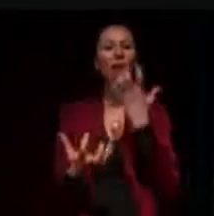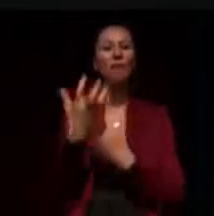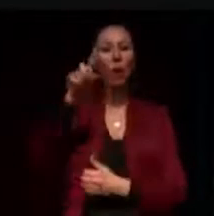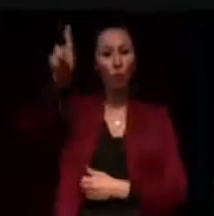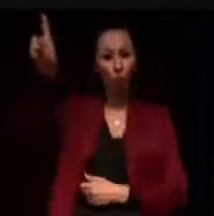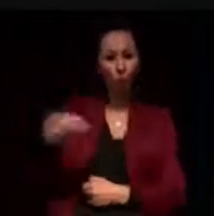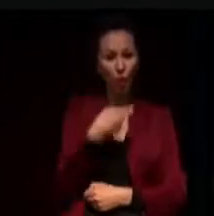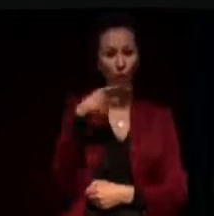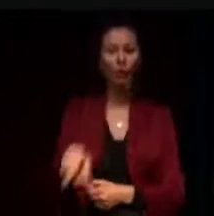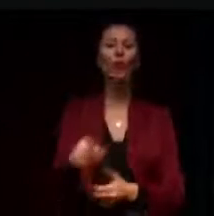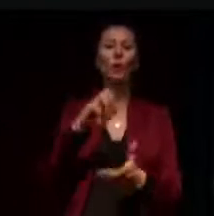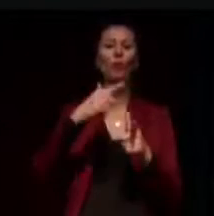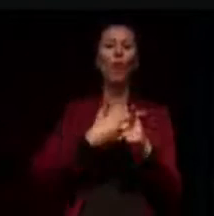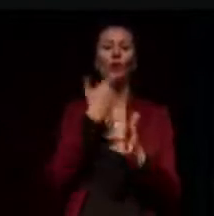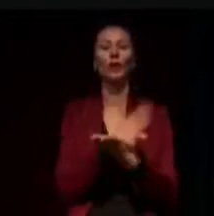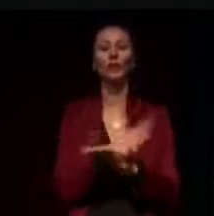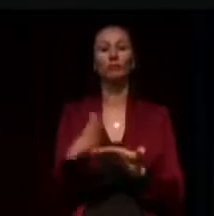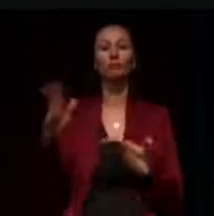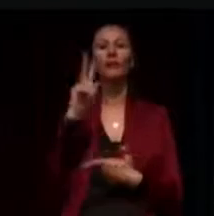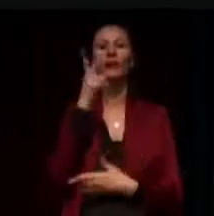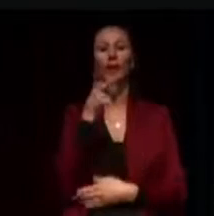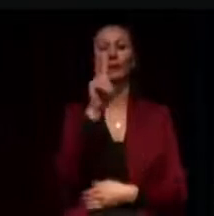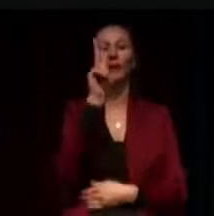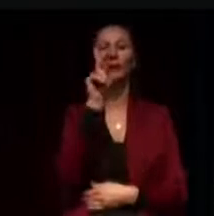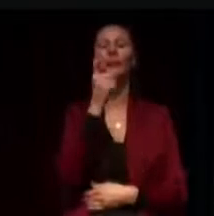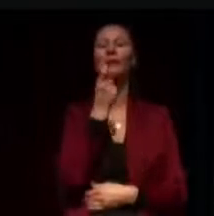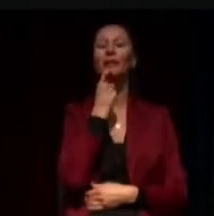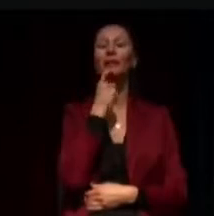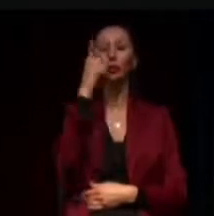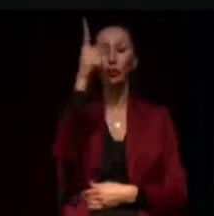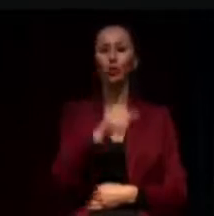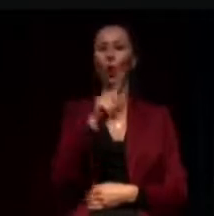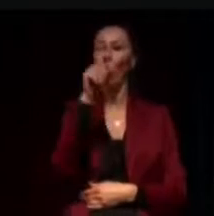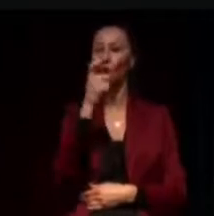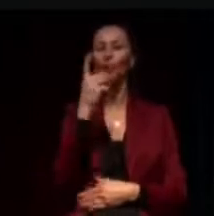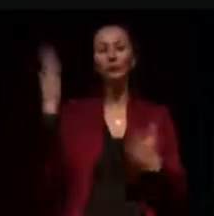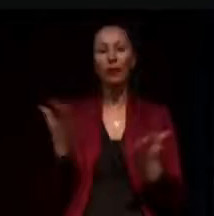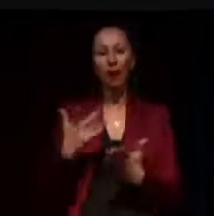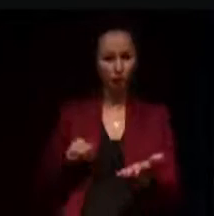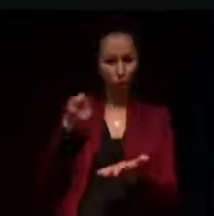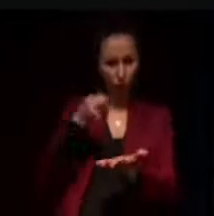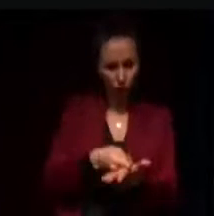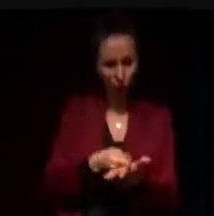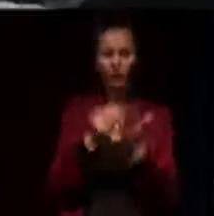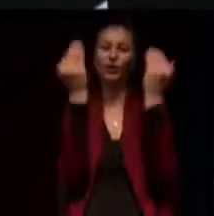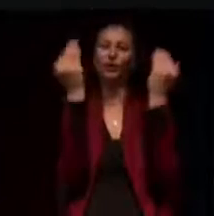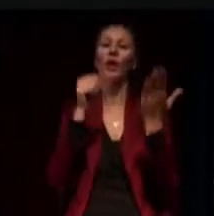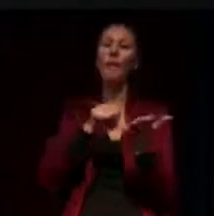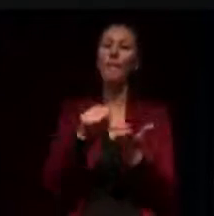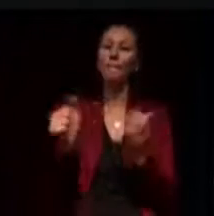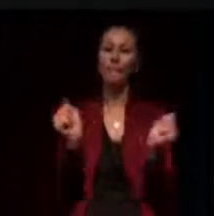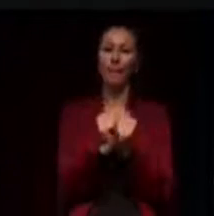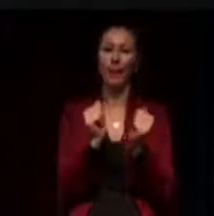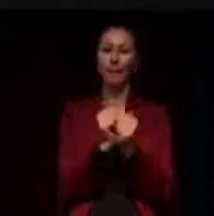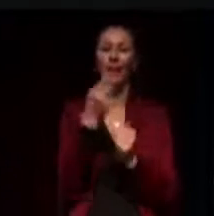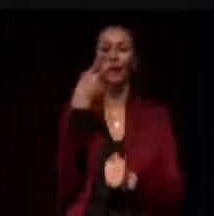bu projemizi yürütüyoruz. 2021 yılında %19'unu daha ilave edeceğiz. İnşallah hep